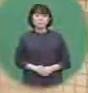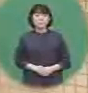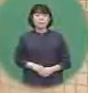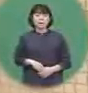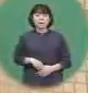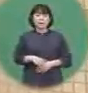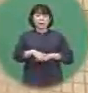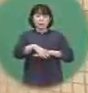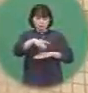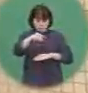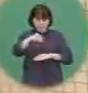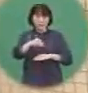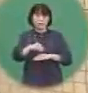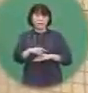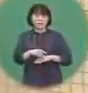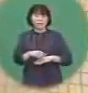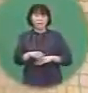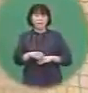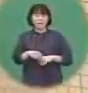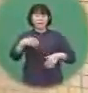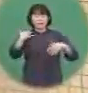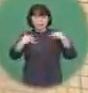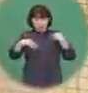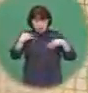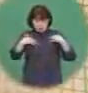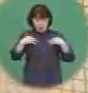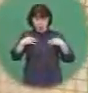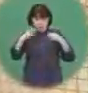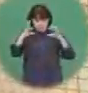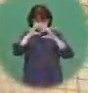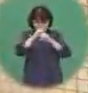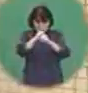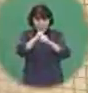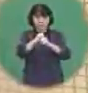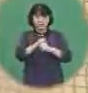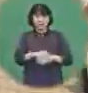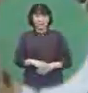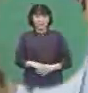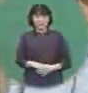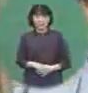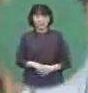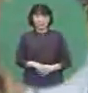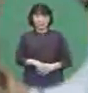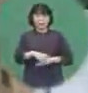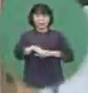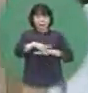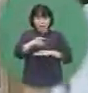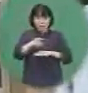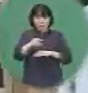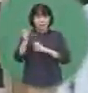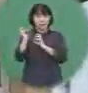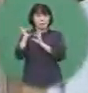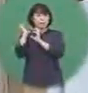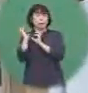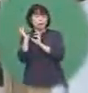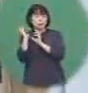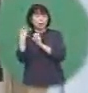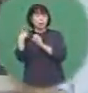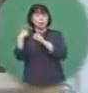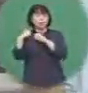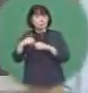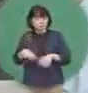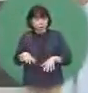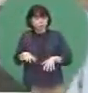弱者初めてで萌えるけど楽しくても夢中になってい初めて持ったから方も